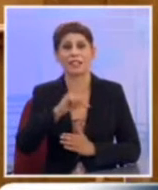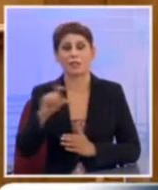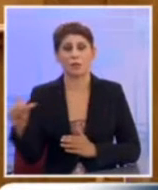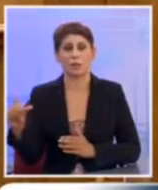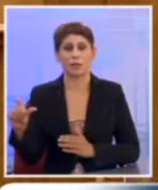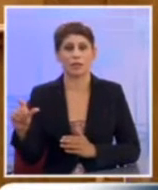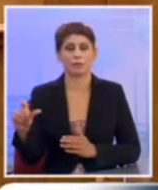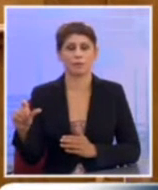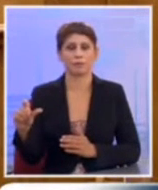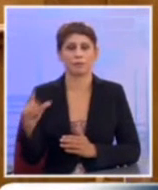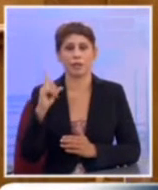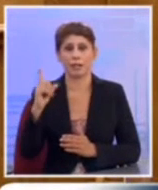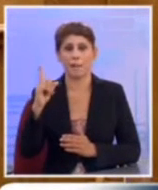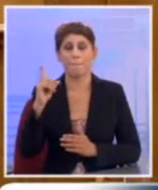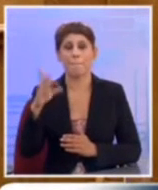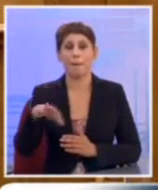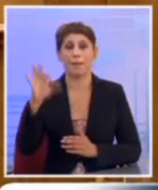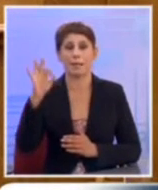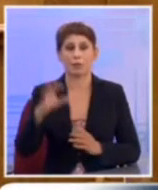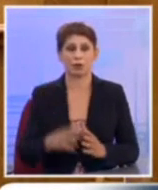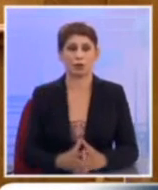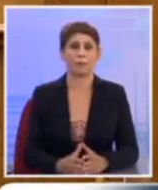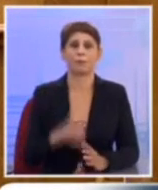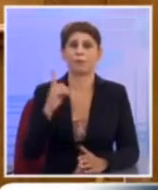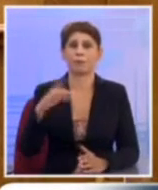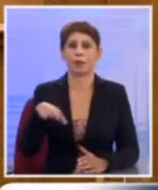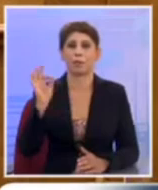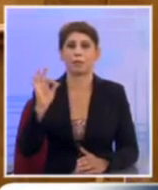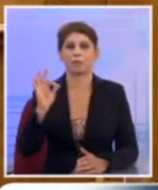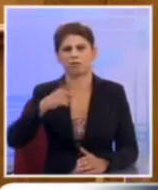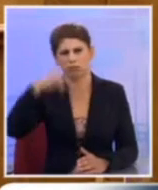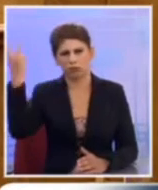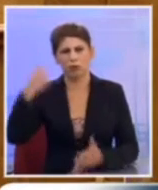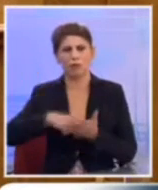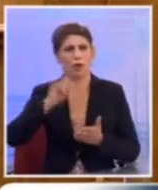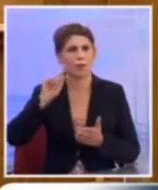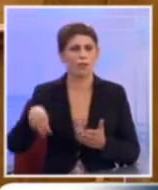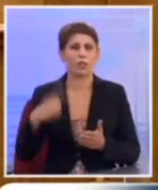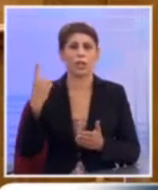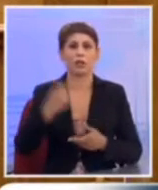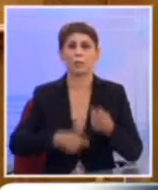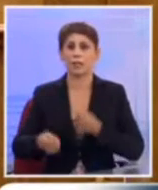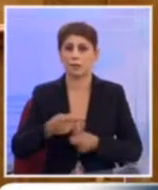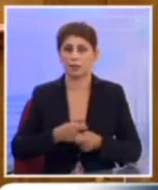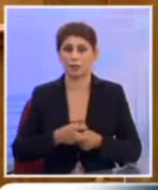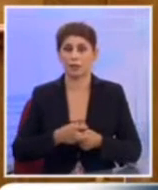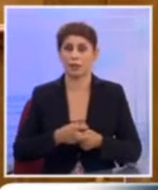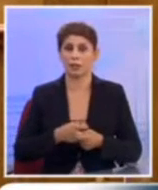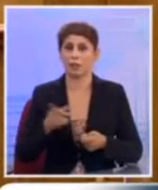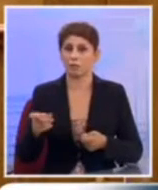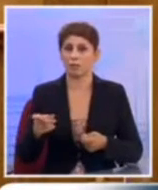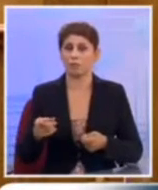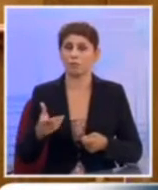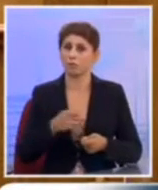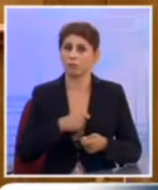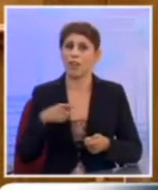Μη διακόπτετε, είναι μια περίπτωση, κύριε Μανιέ. Μια περίπτωση ανεδούς φοροδιαφυγής ενός επιχειρηματία, ο οποίος